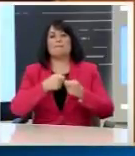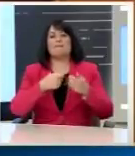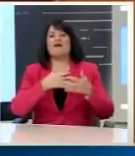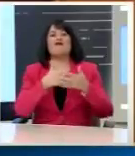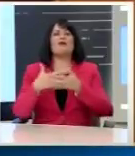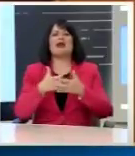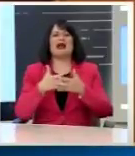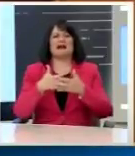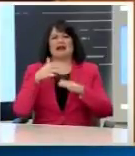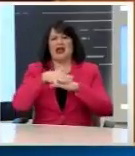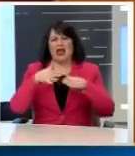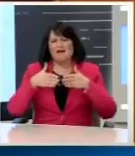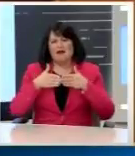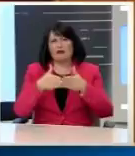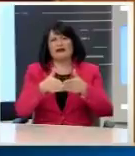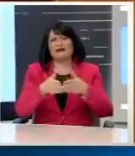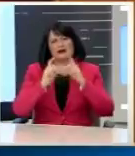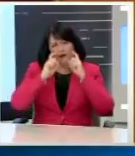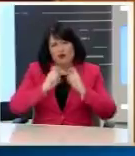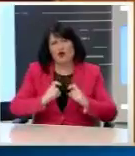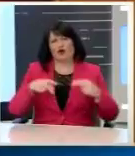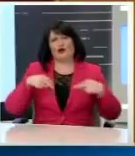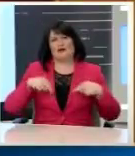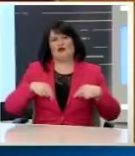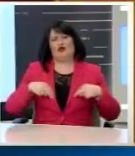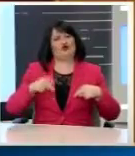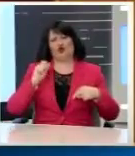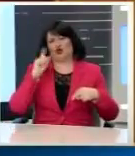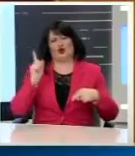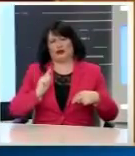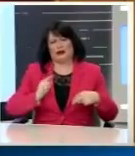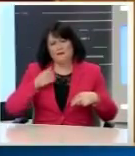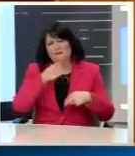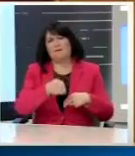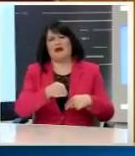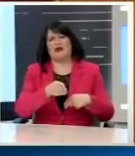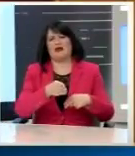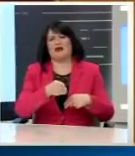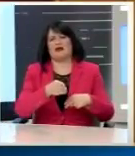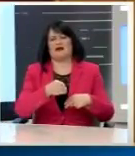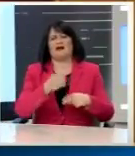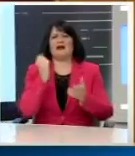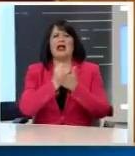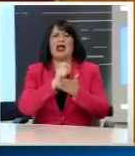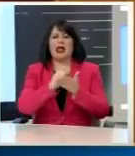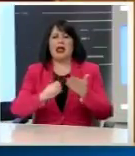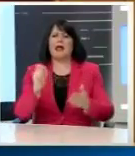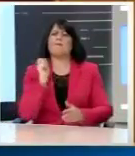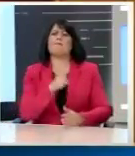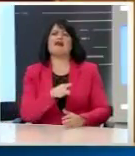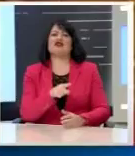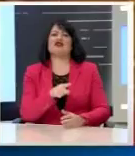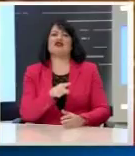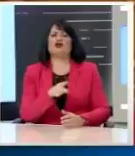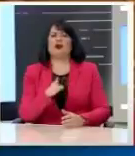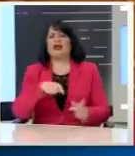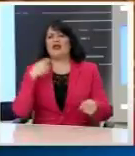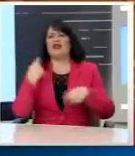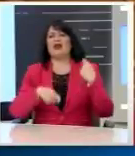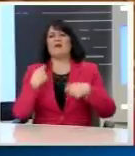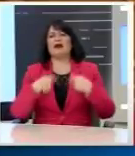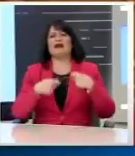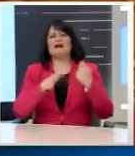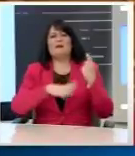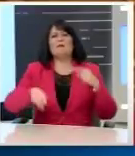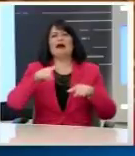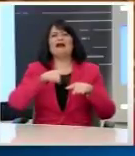Βιομηχανίας. Όφιλε να βρίσκεται εκεί ο Υπουργός και έχουμε και την ανοιχτή επιστολή διαμαρτυρίας του